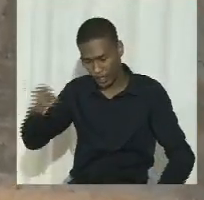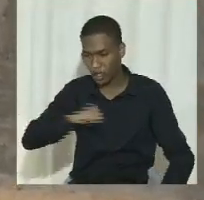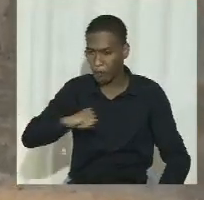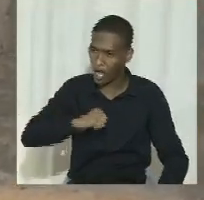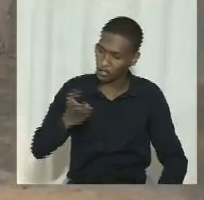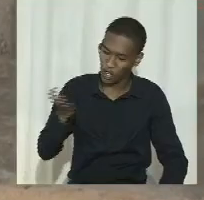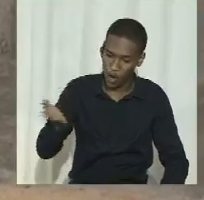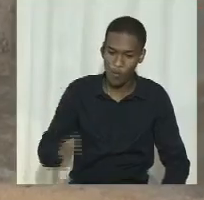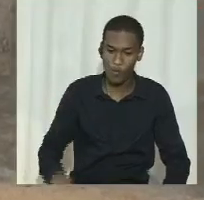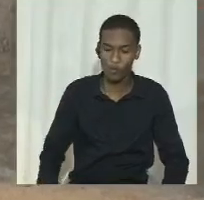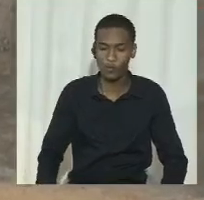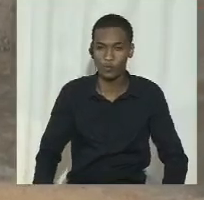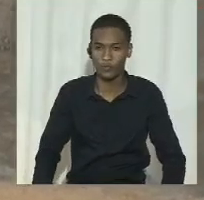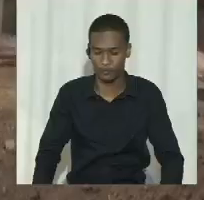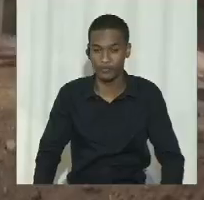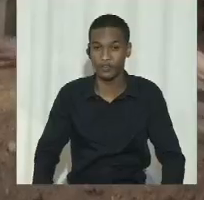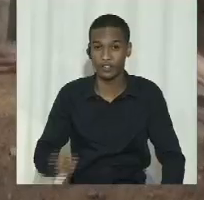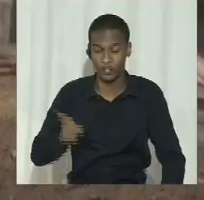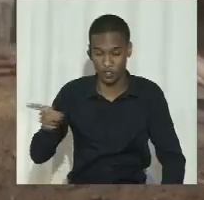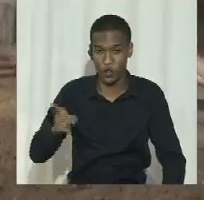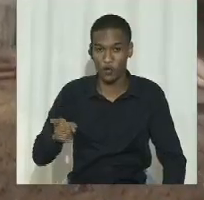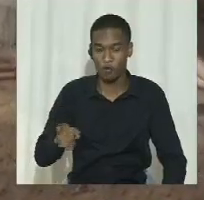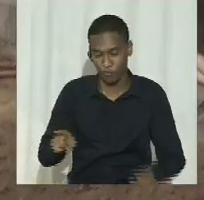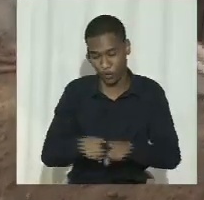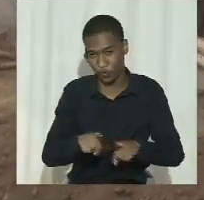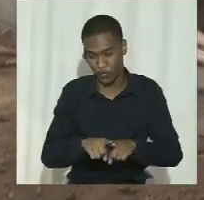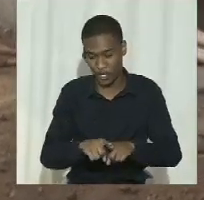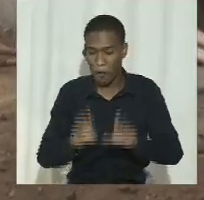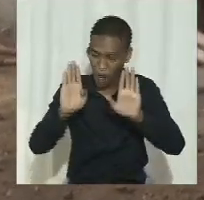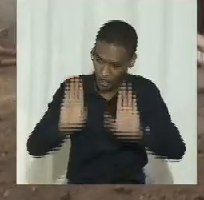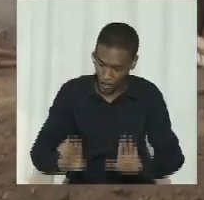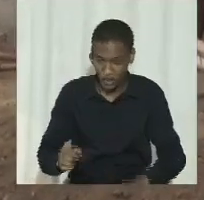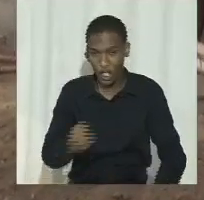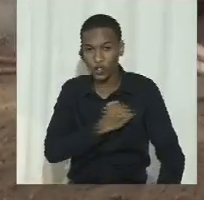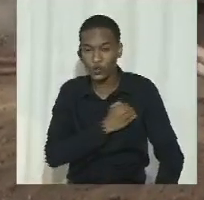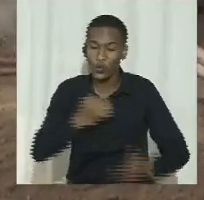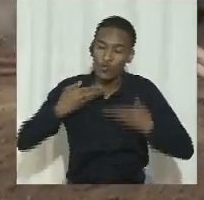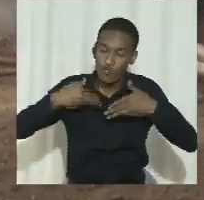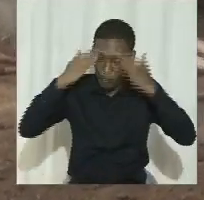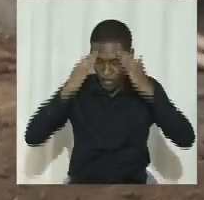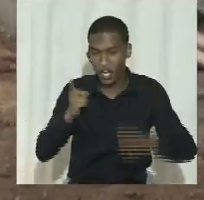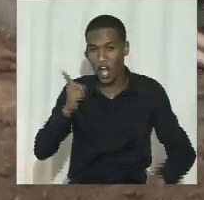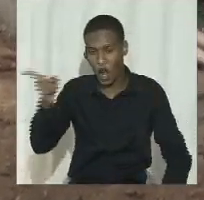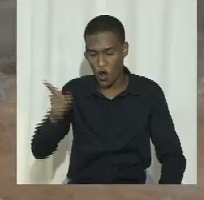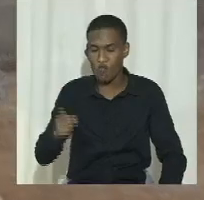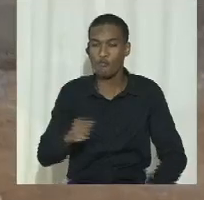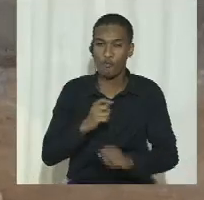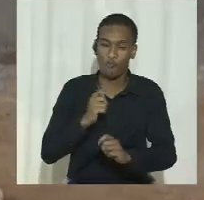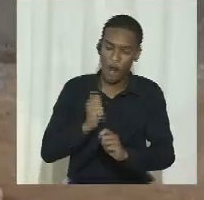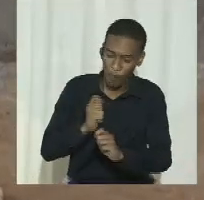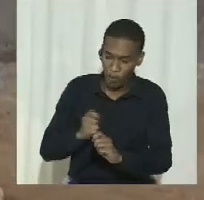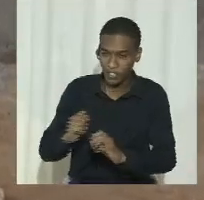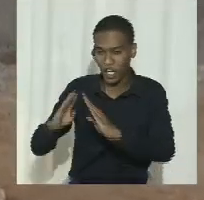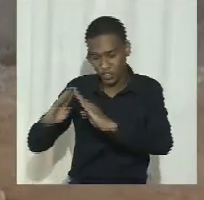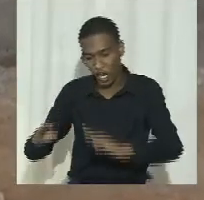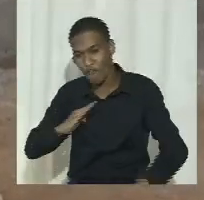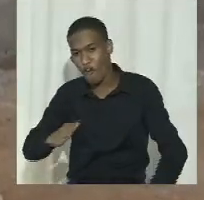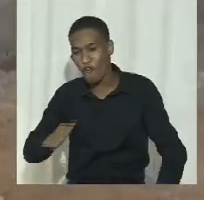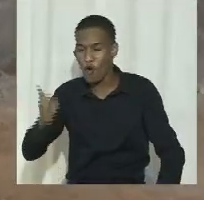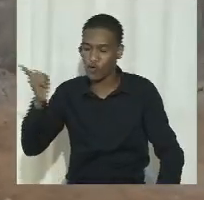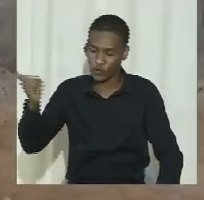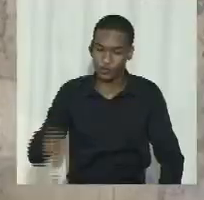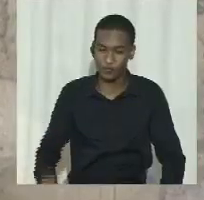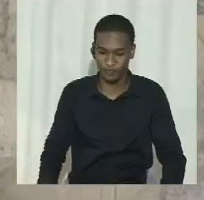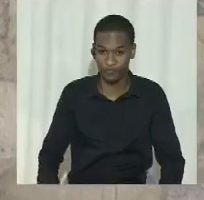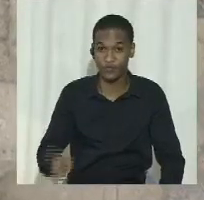amin'ny mahabiraom-panjakana sy hanajana ny zon'olombelona ireo birao paritry ny filaminam-bahoaka vaovao. Anisan'izany ny fanasokajiana ireo